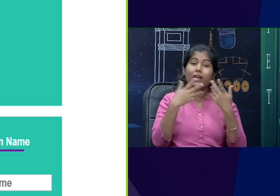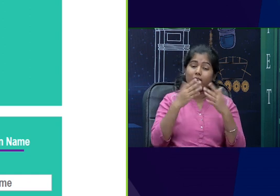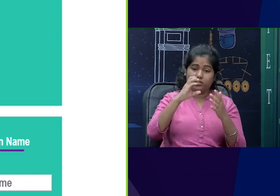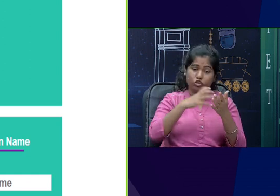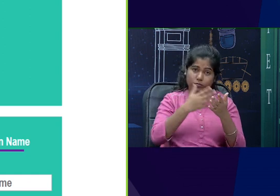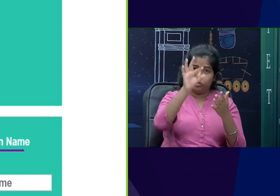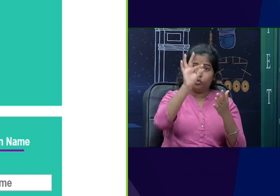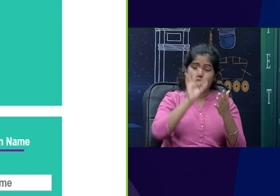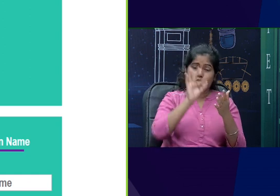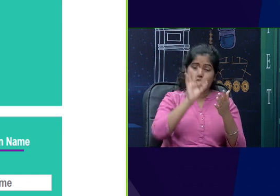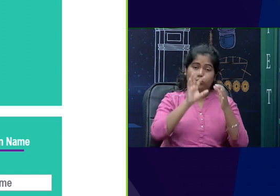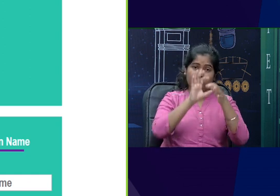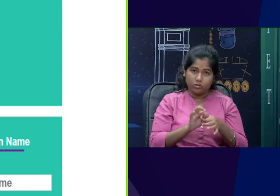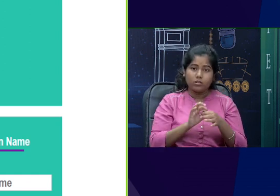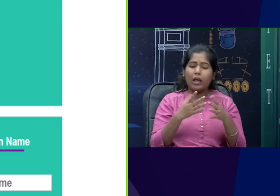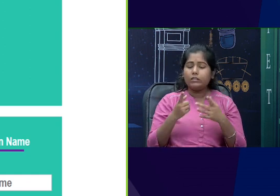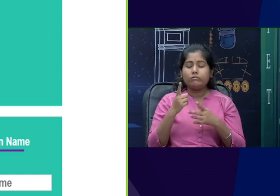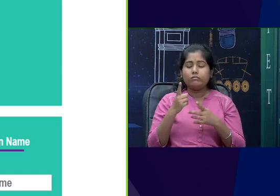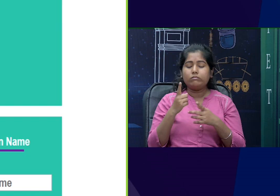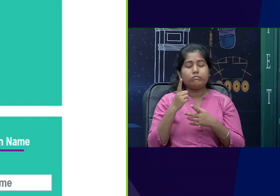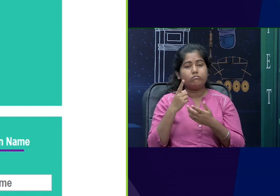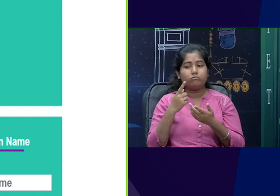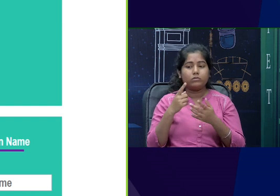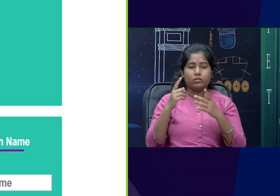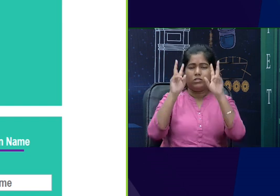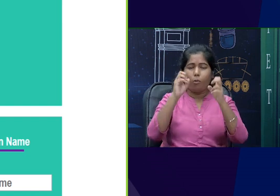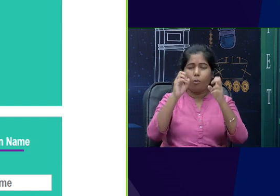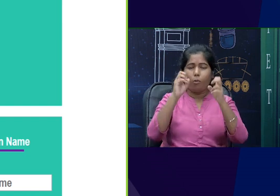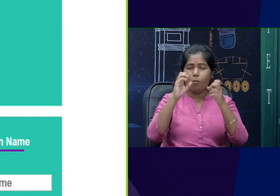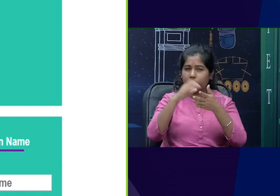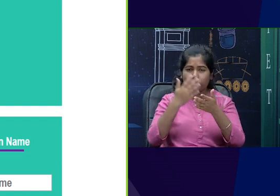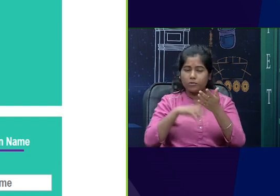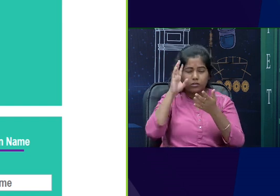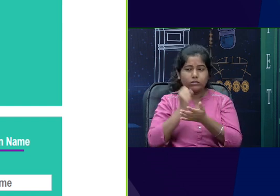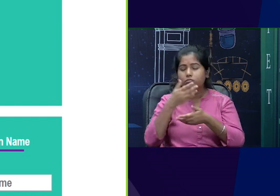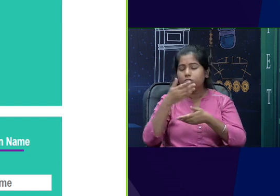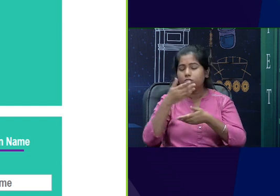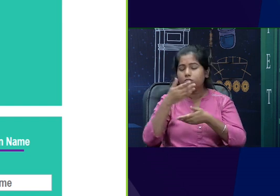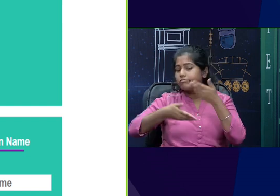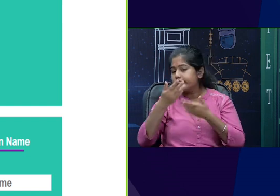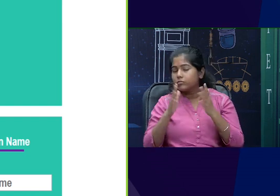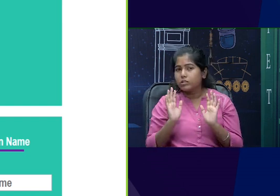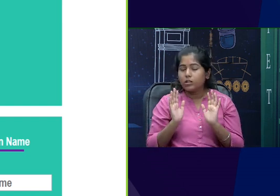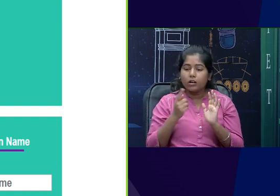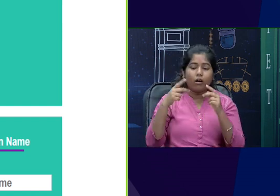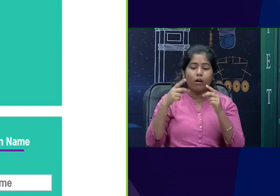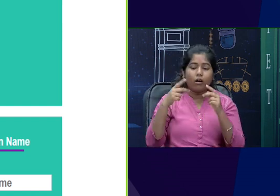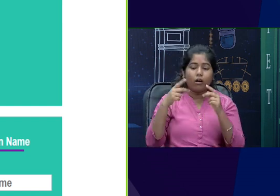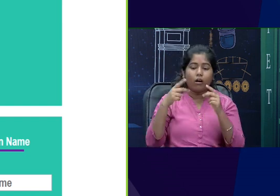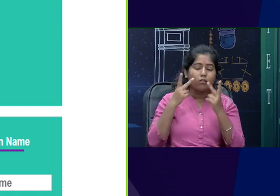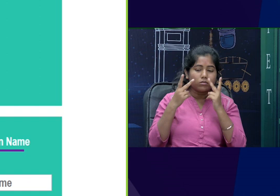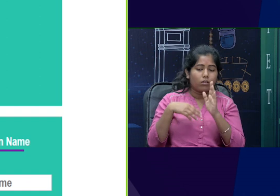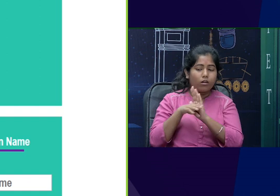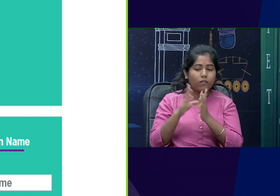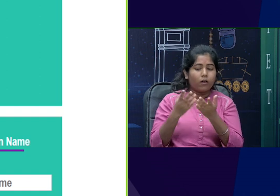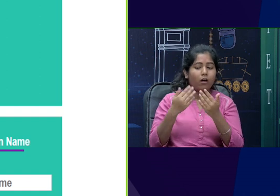हैं इसमें, जो भी लेसन आपको पढ़ाना है। आप आज आपने बच्चे का असेसमेंट किया कि हाँ करंट लेवल देखा कि बच्चों को हमने ये